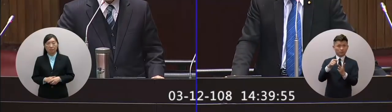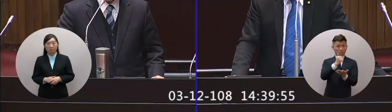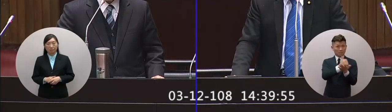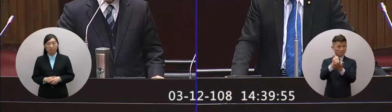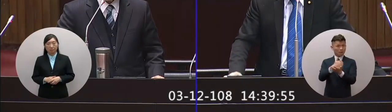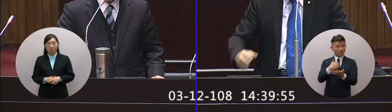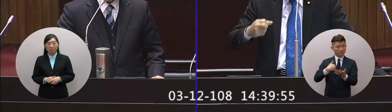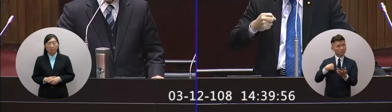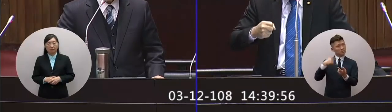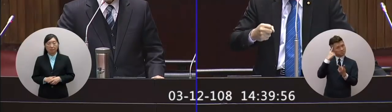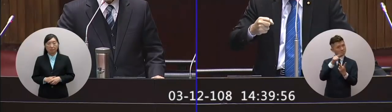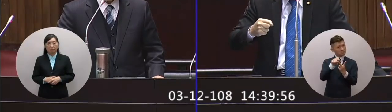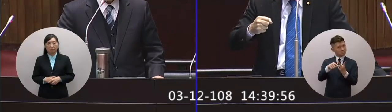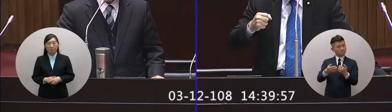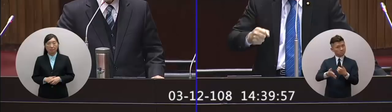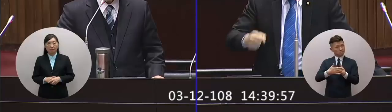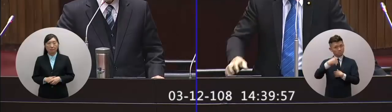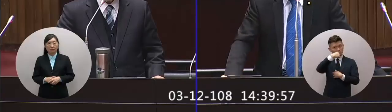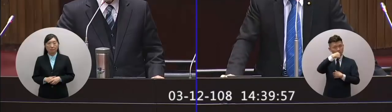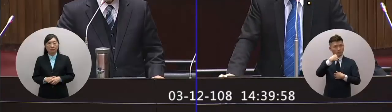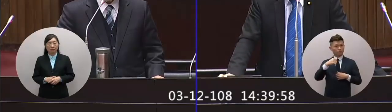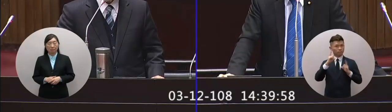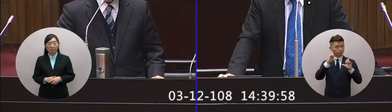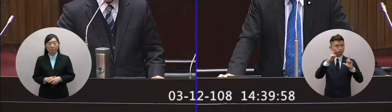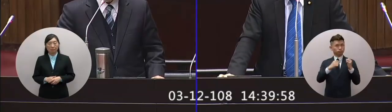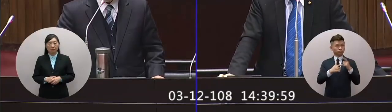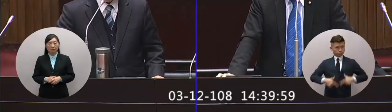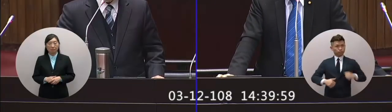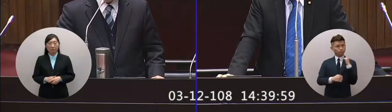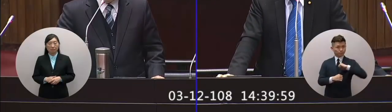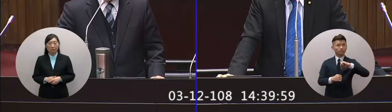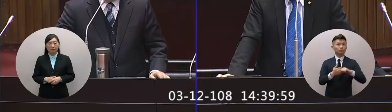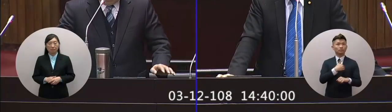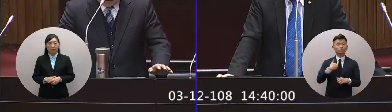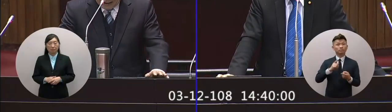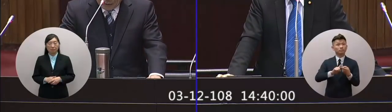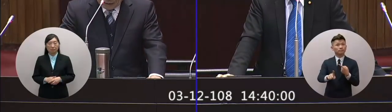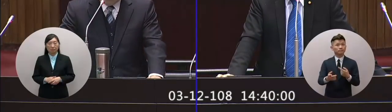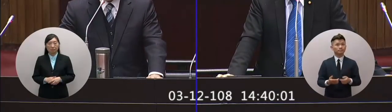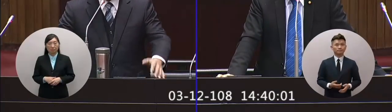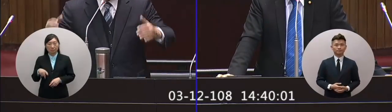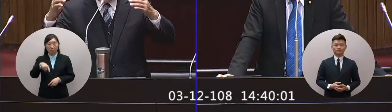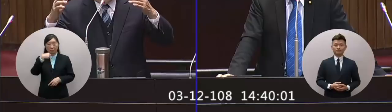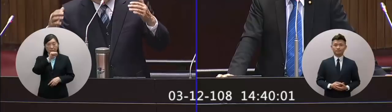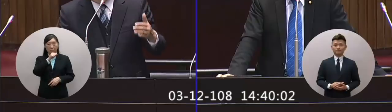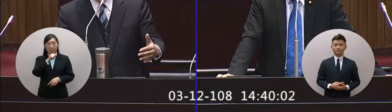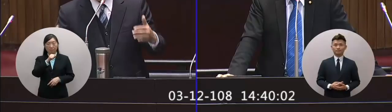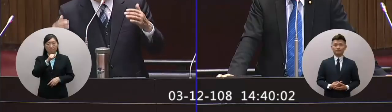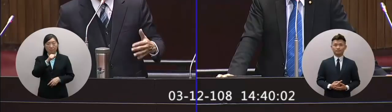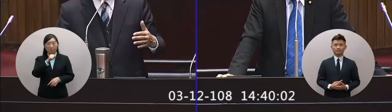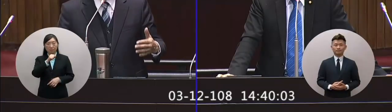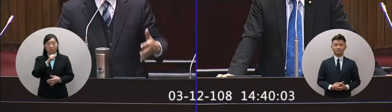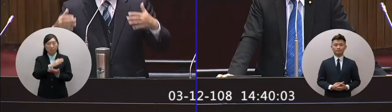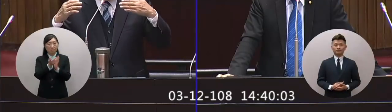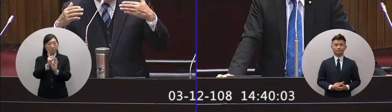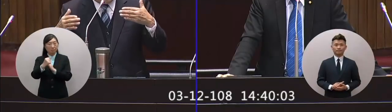我相信啊，就可以让台湾有吓阻的力量。一定你讲这对还是不对？ 台湾的任何